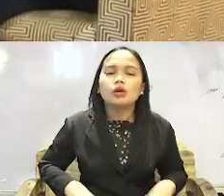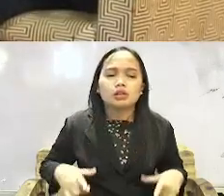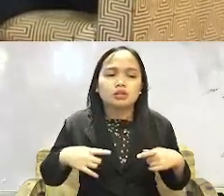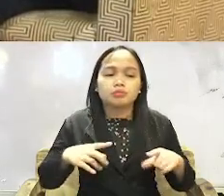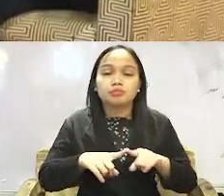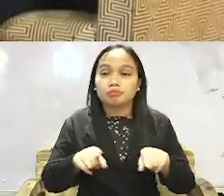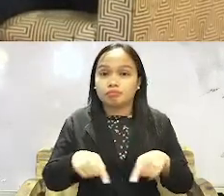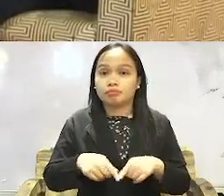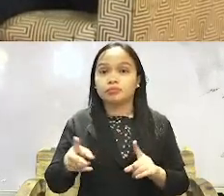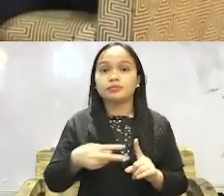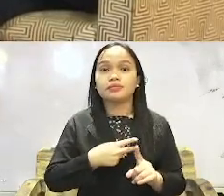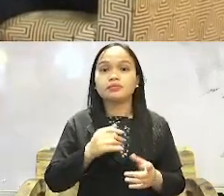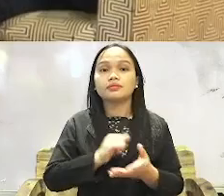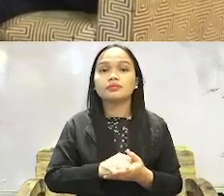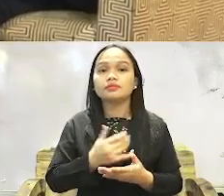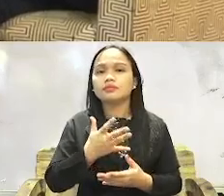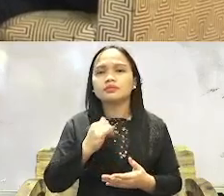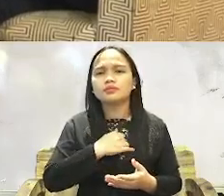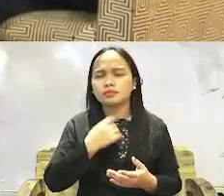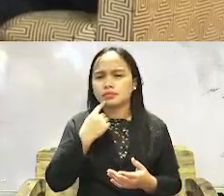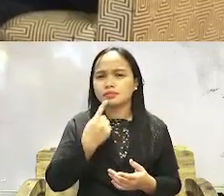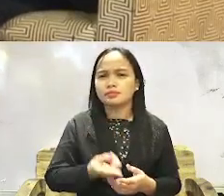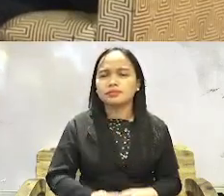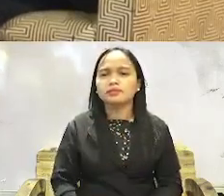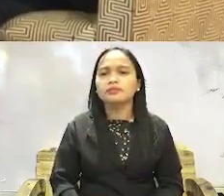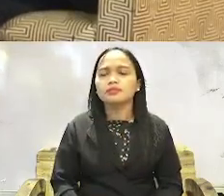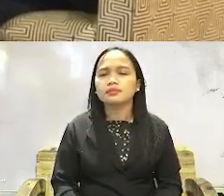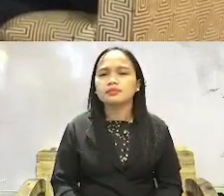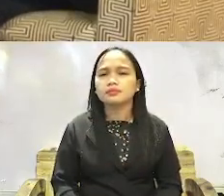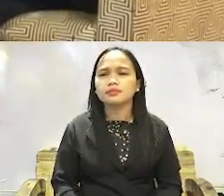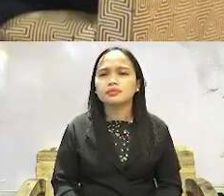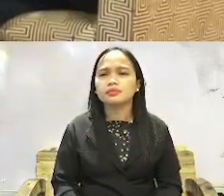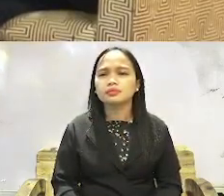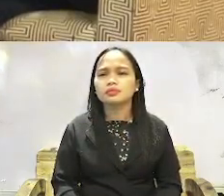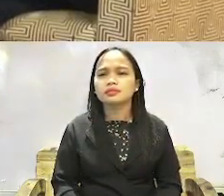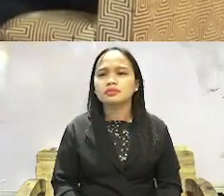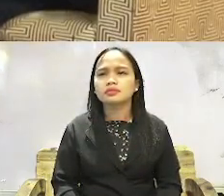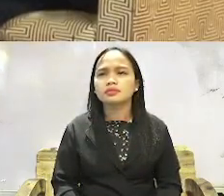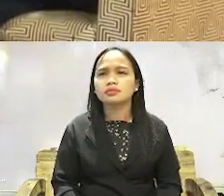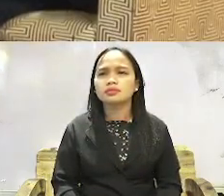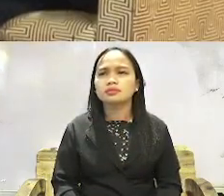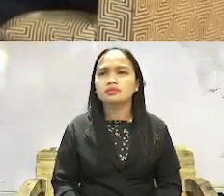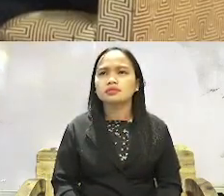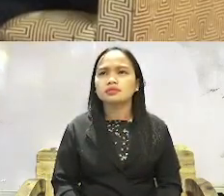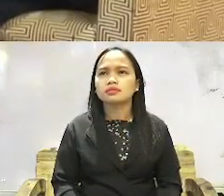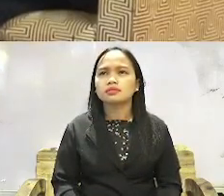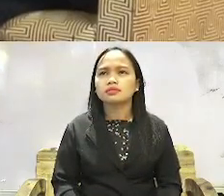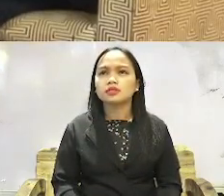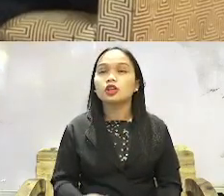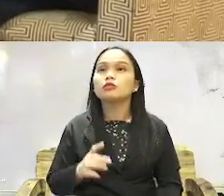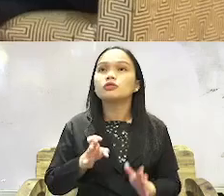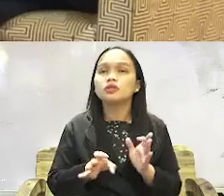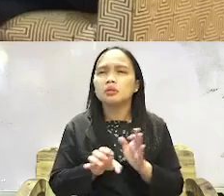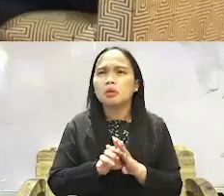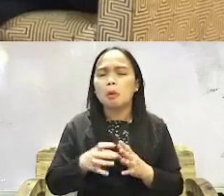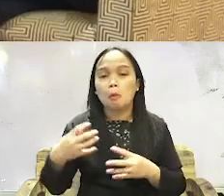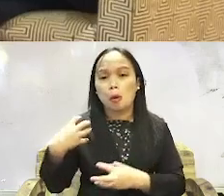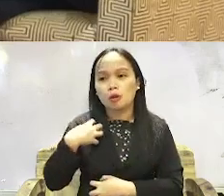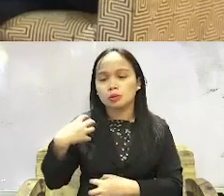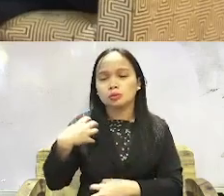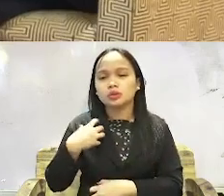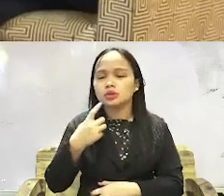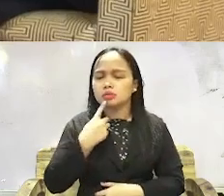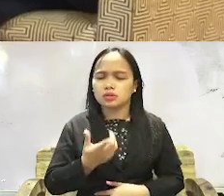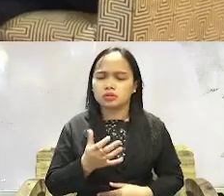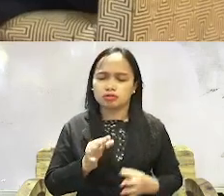na. Naalala ko, sir, di ba? Pag ano, yun sa mga pinapanood natin na mga police chase, no? Di ba?